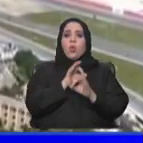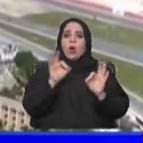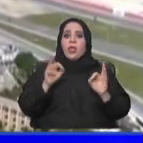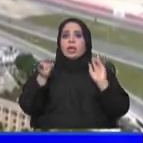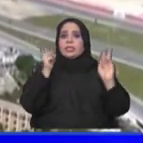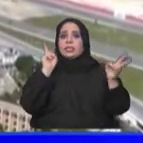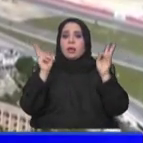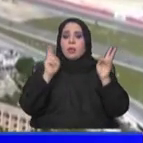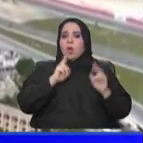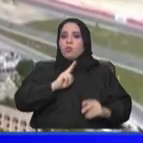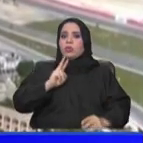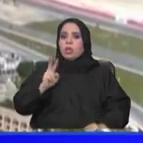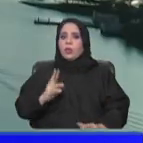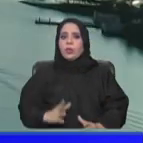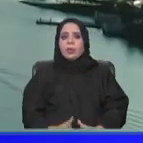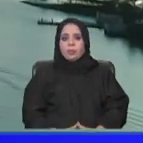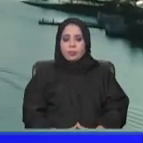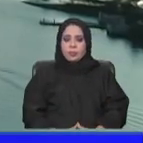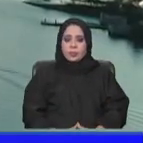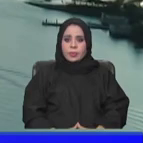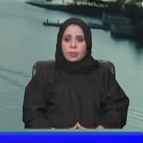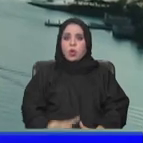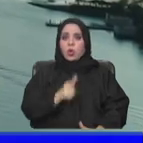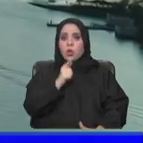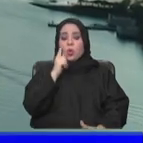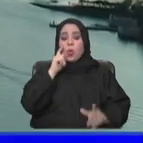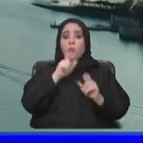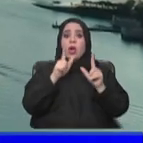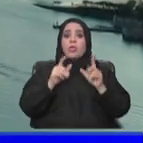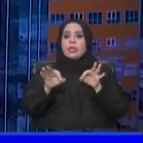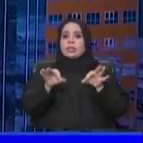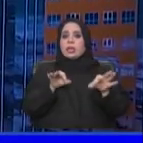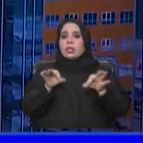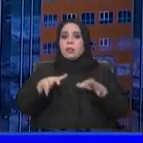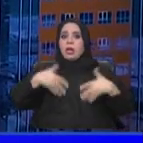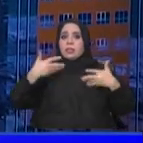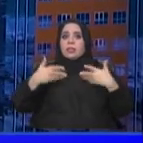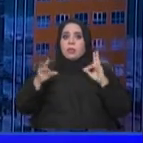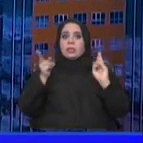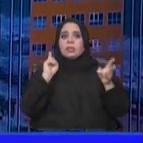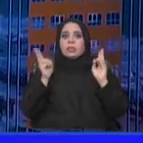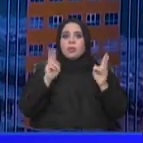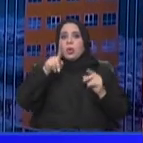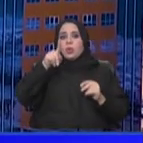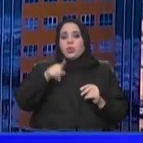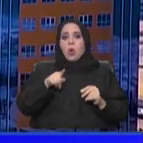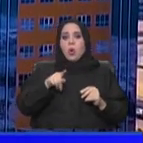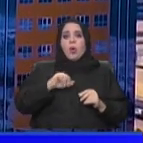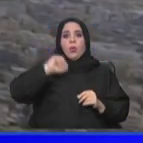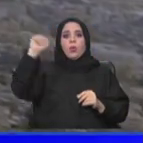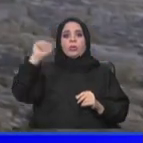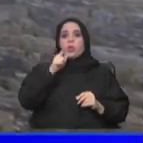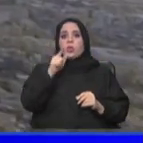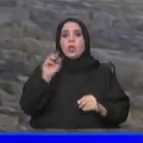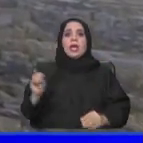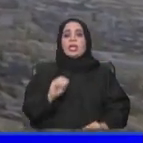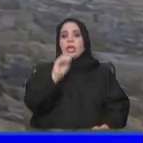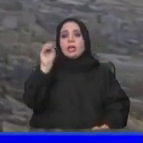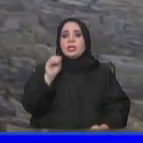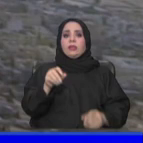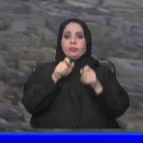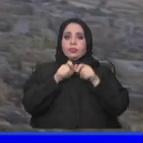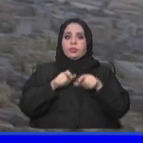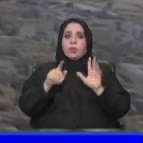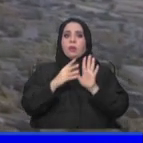في هيئة السياحة والمعارض في تنظيم الاحتفالات المتنوعة والأنشطة والفعاليات الترفيهية بمناسبة